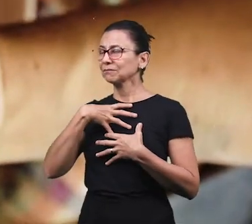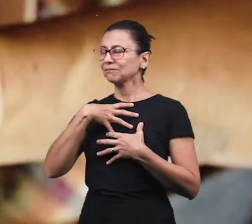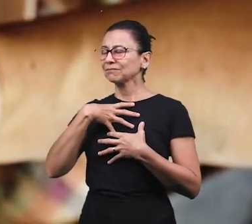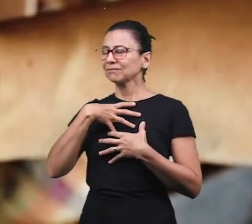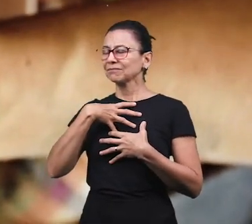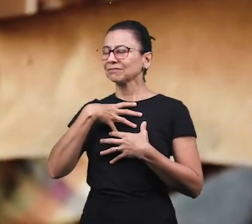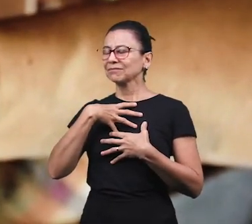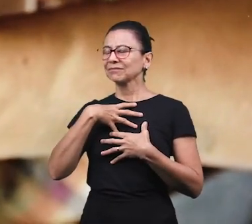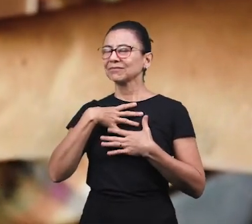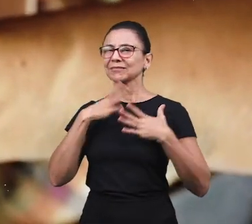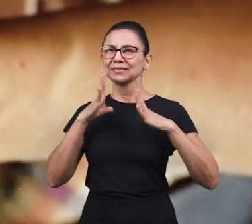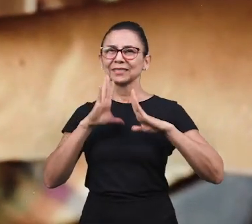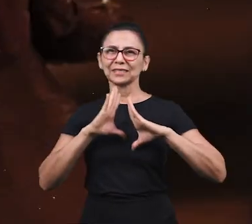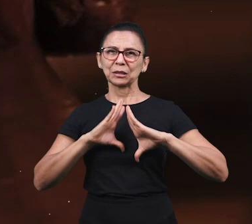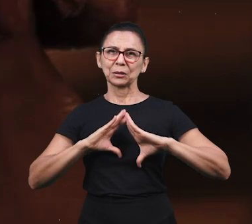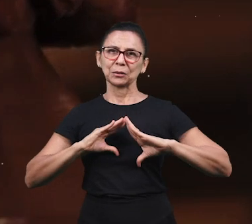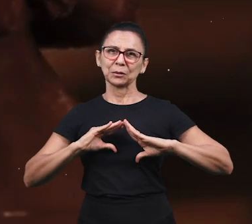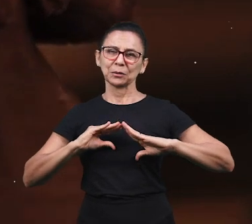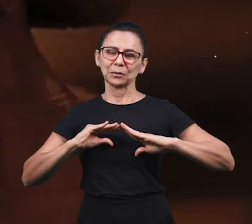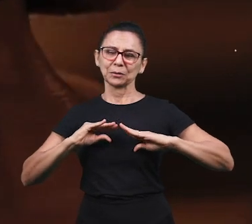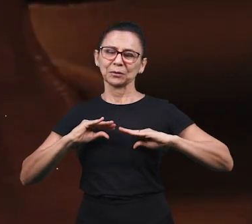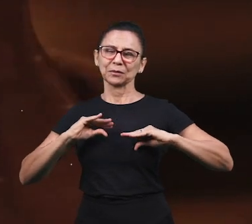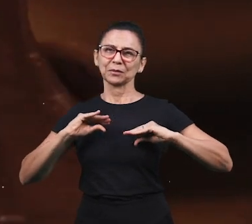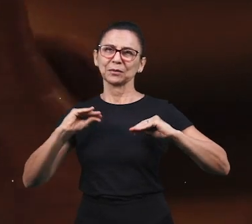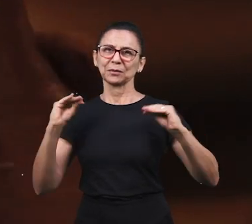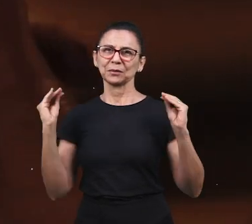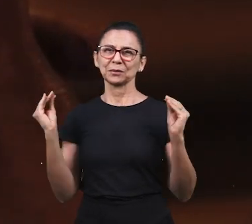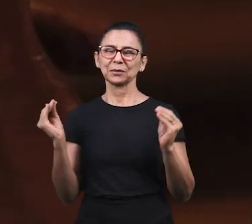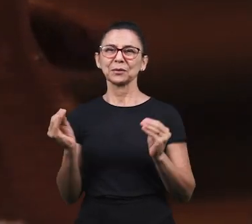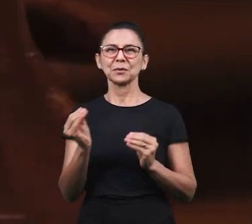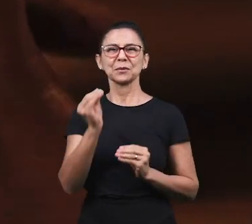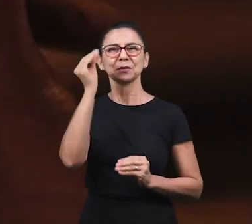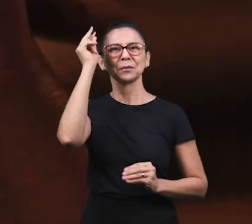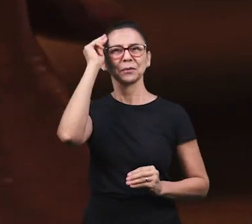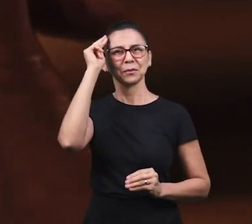me acalma, ó Senhor.